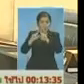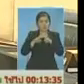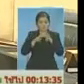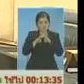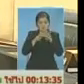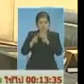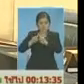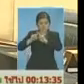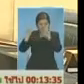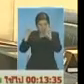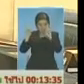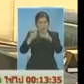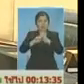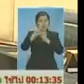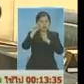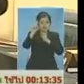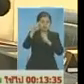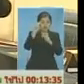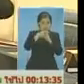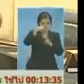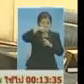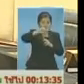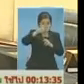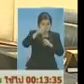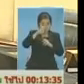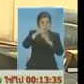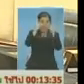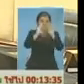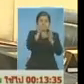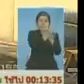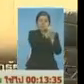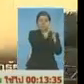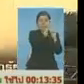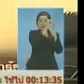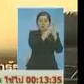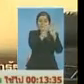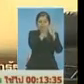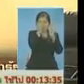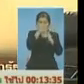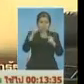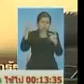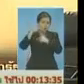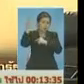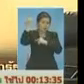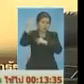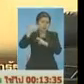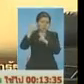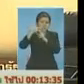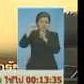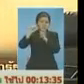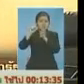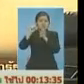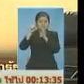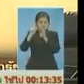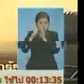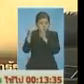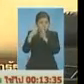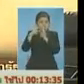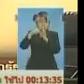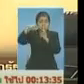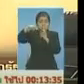นขั้นตอนแรกแล้วพงษ์สภัทรเกี่ยวนั่นลายภาคแล้วถูกเทพเซ็นทำไมแล้วตอนหลังมาอนุมัติรายเดียวท